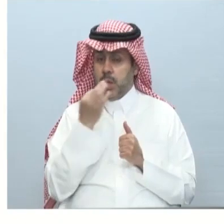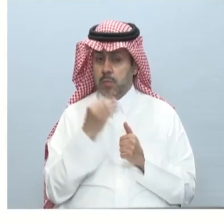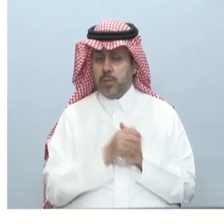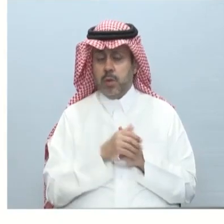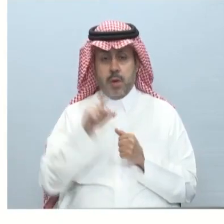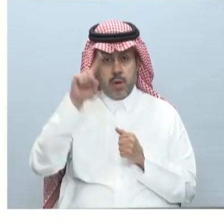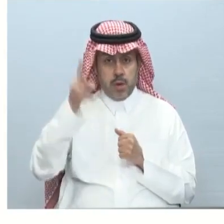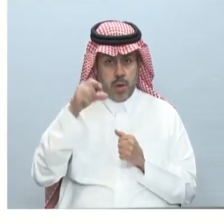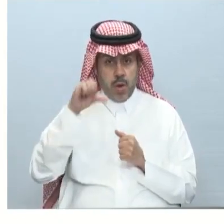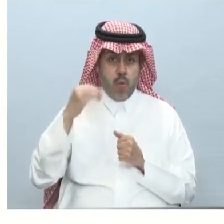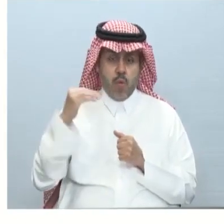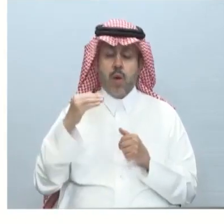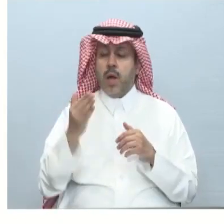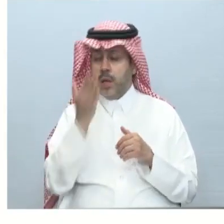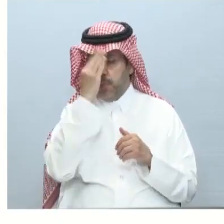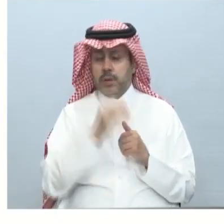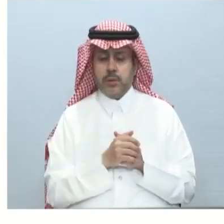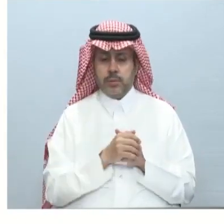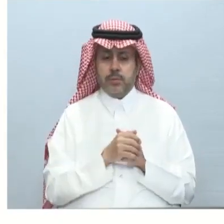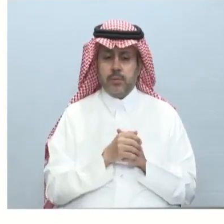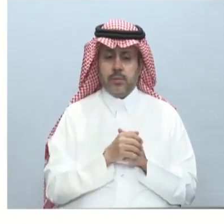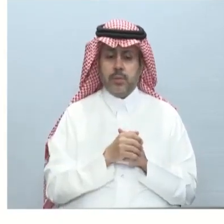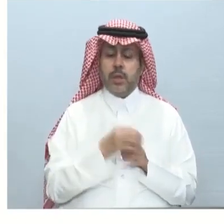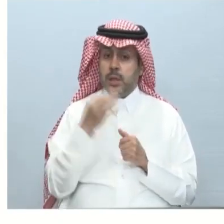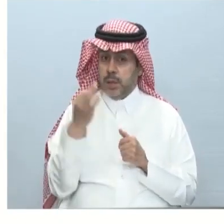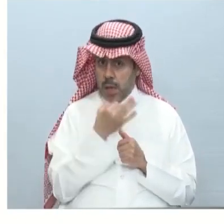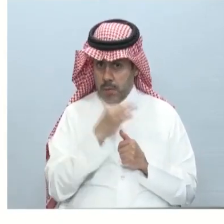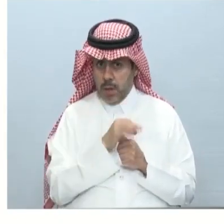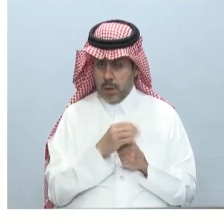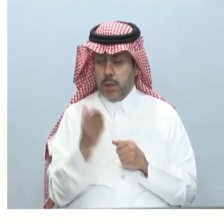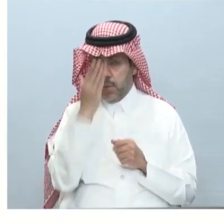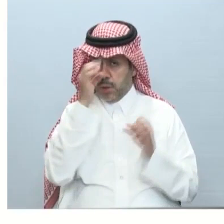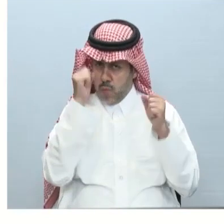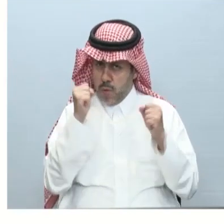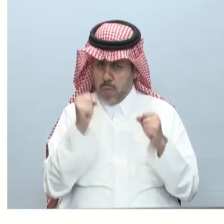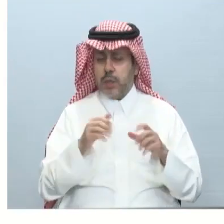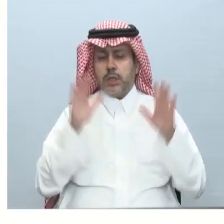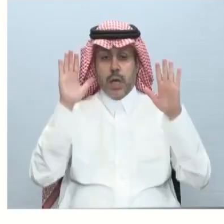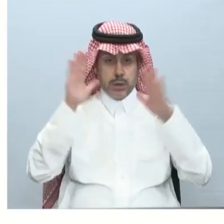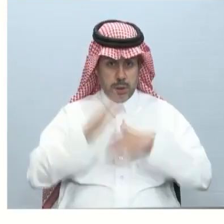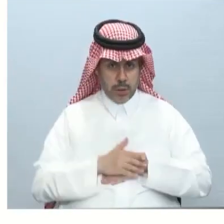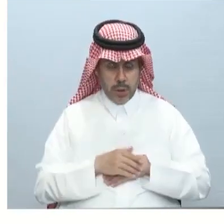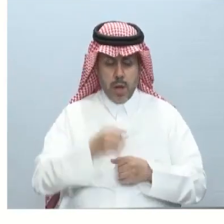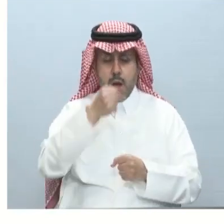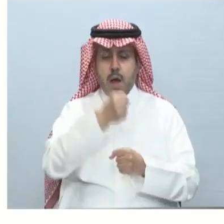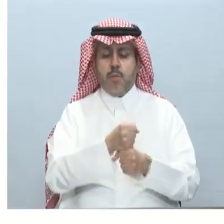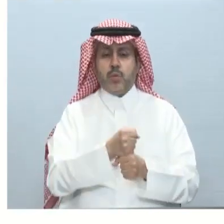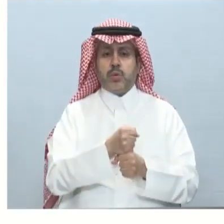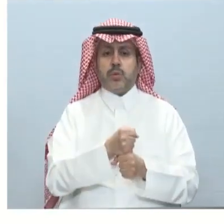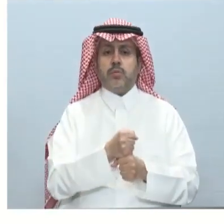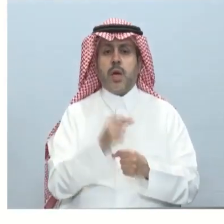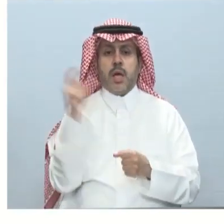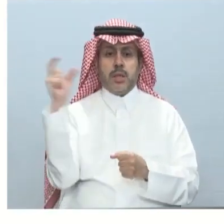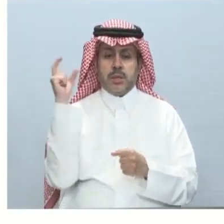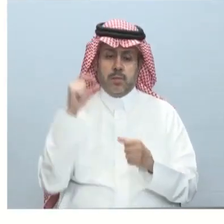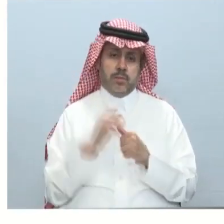روح روح العباده ولبها وايضا سنتكلم عن الصلاه وهي عمود الدين الاسلامي